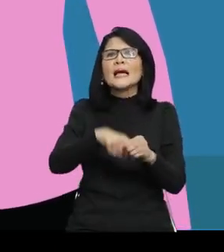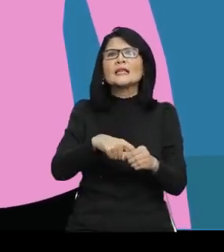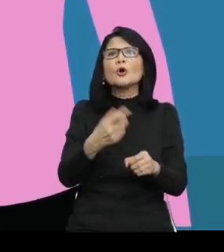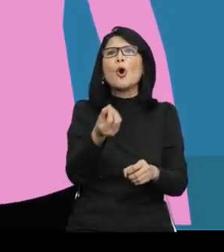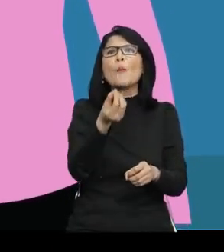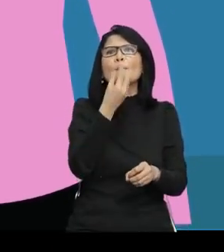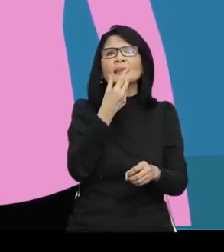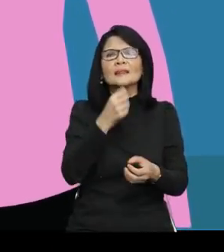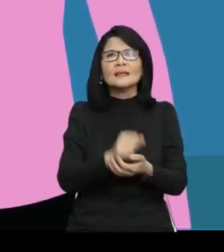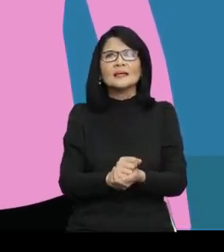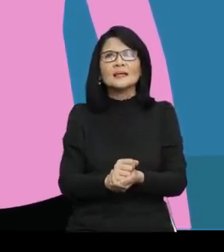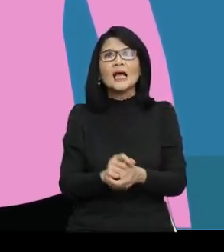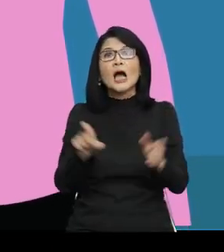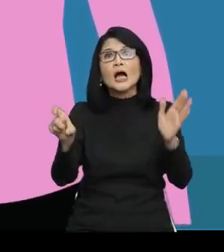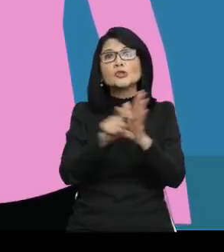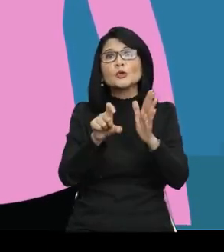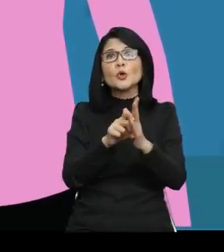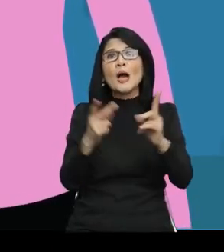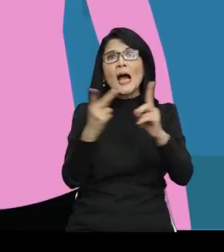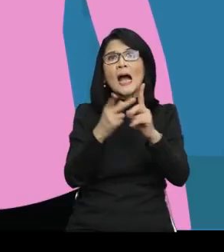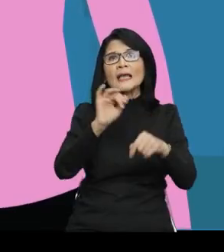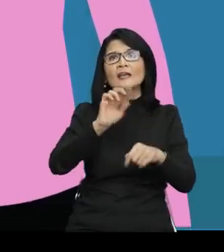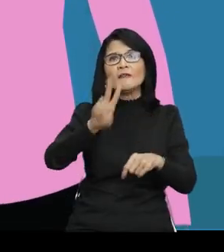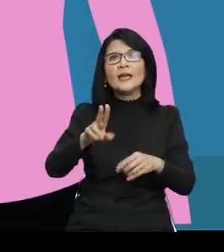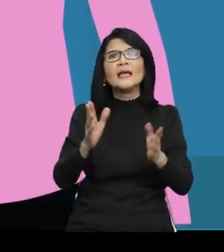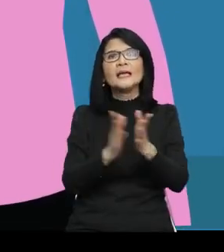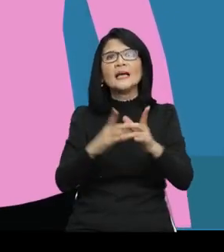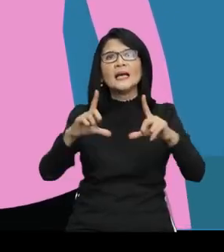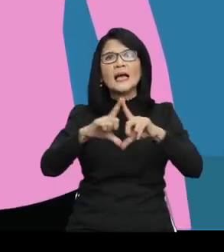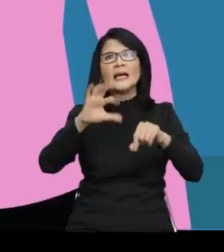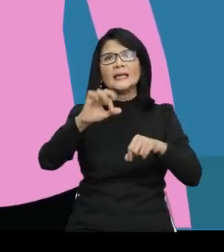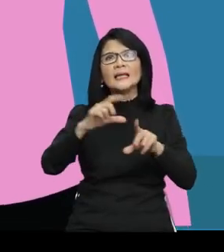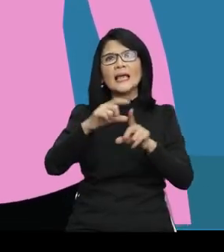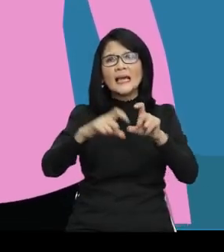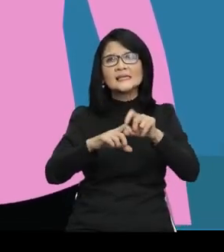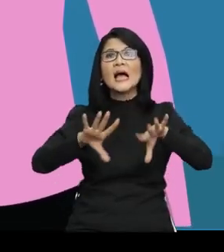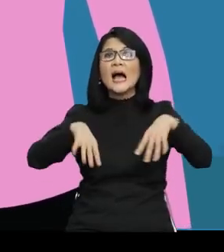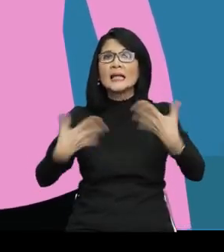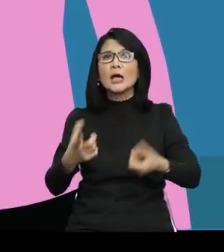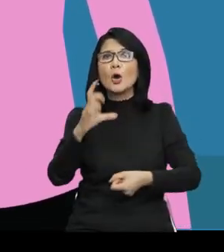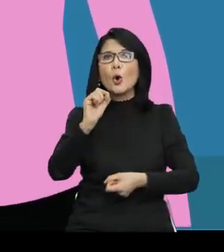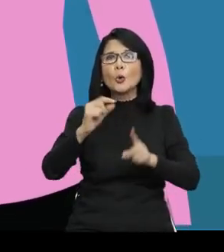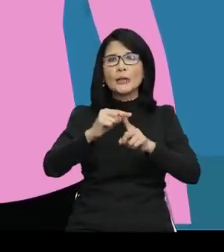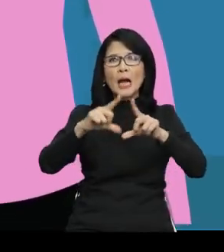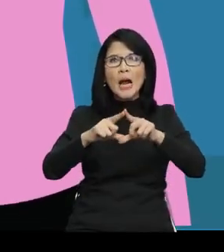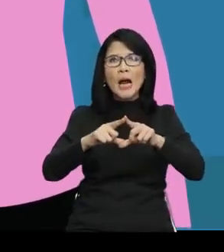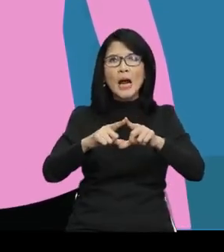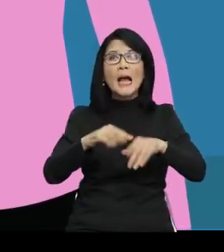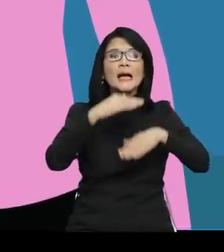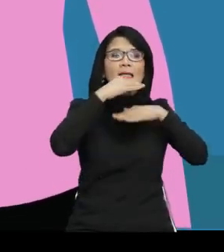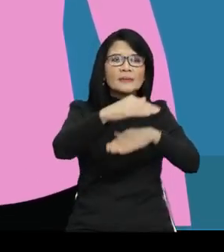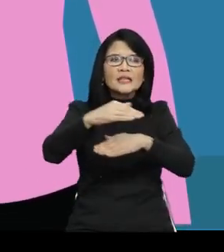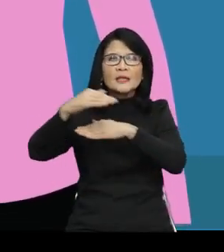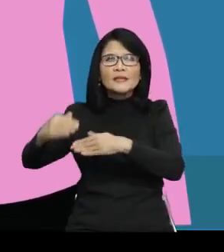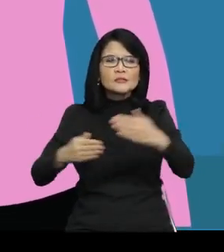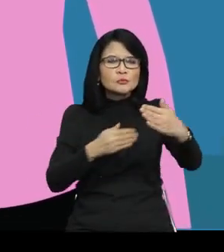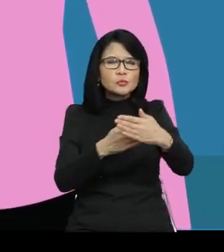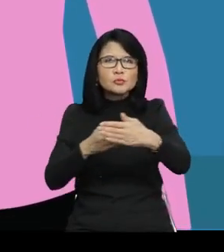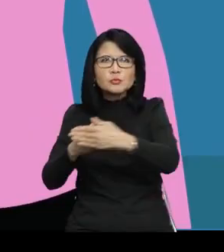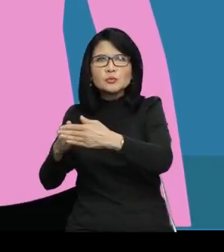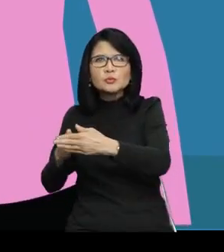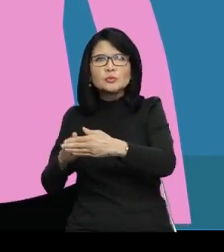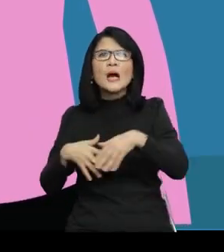pada obat, seperti orang yang hidup dengan HIV dan AIDS atau ODA. Keterbatasan-keterbatasan seperti inilah